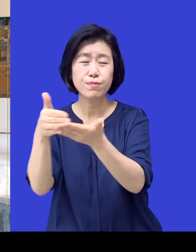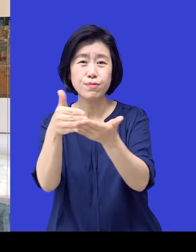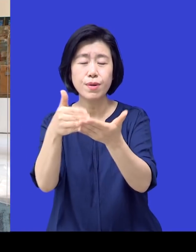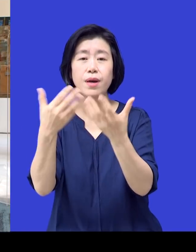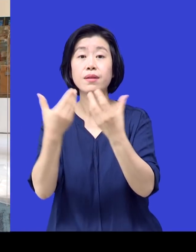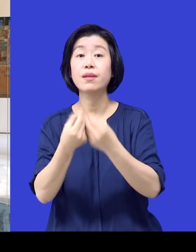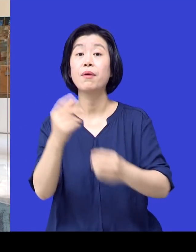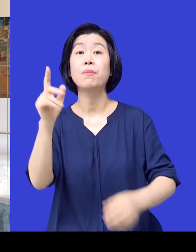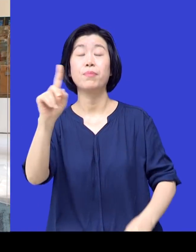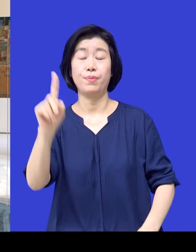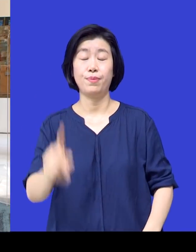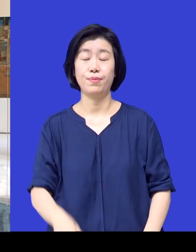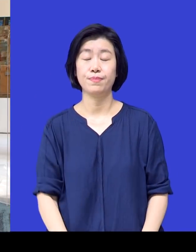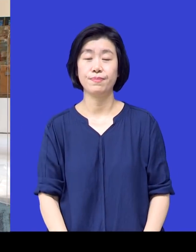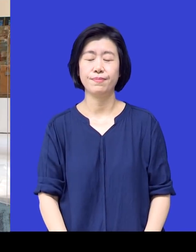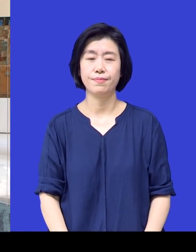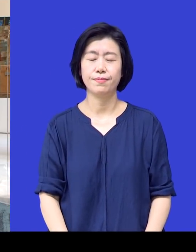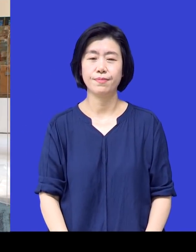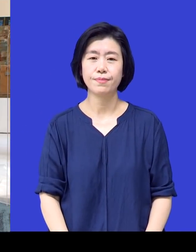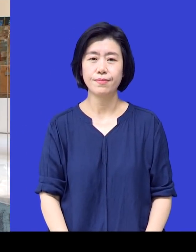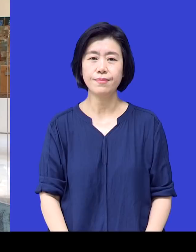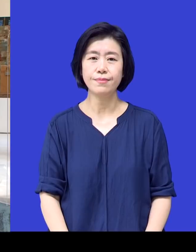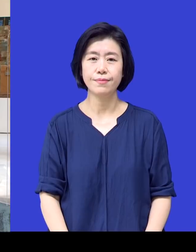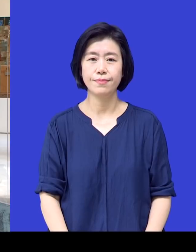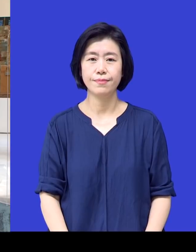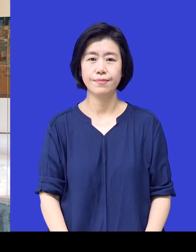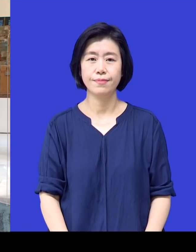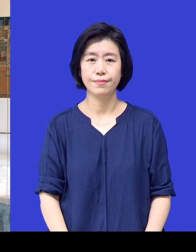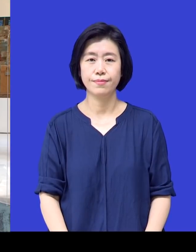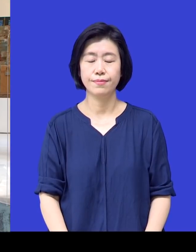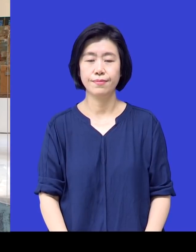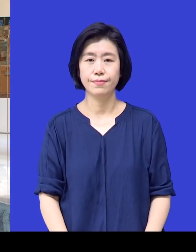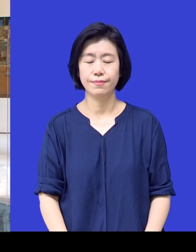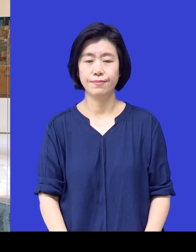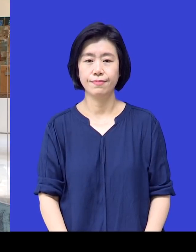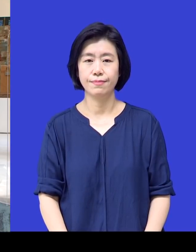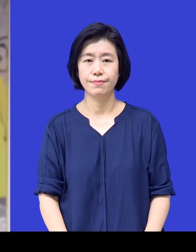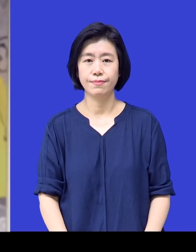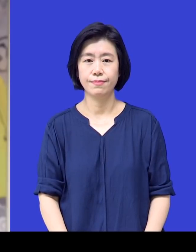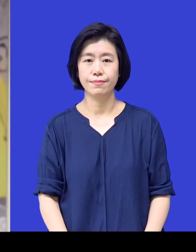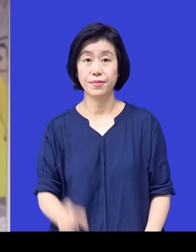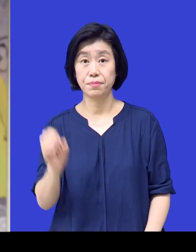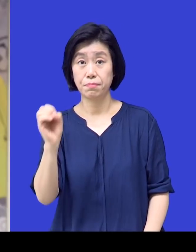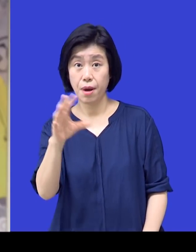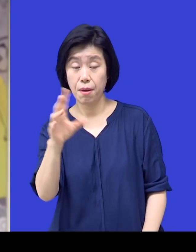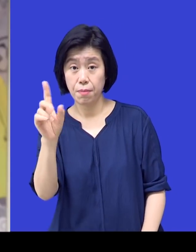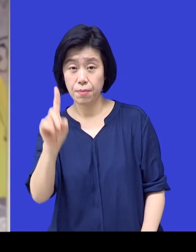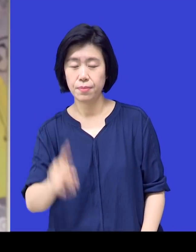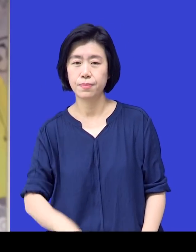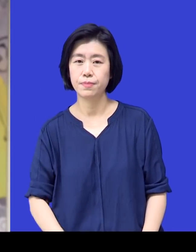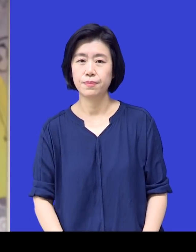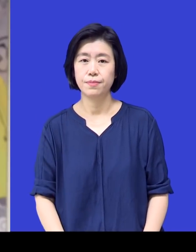네. 반강제로 한국을 오게 한 거예요. 오게 했는데 이 한마디였어요.